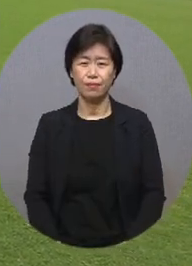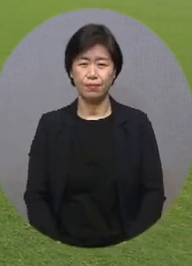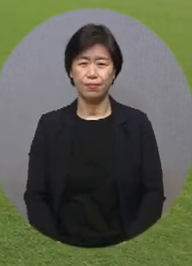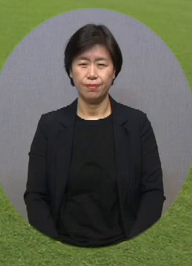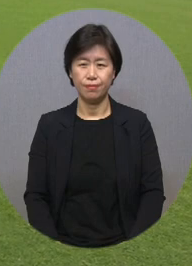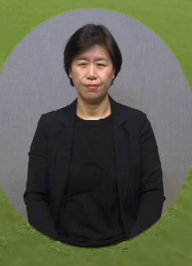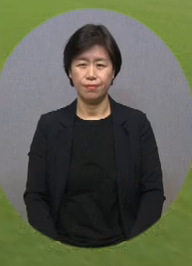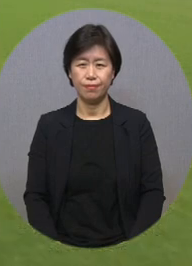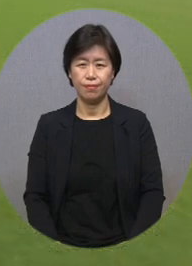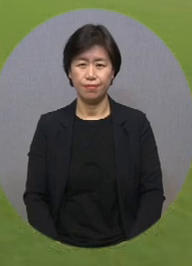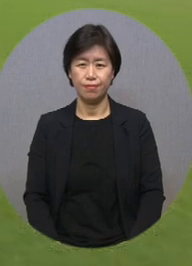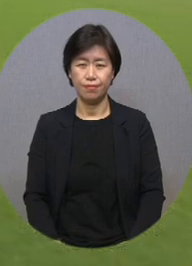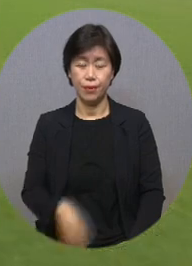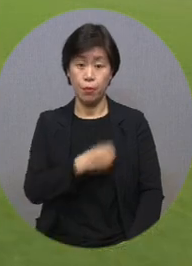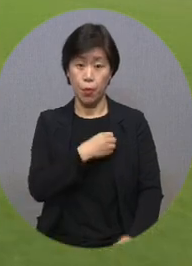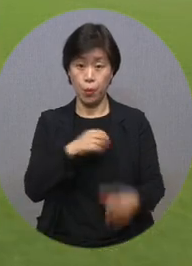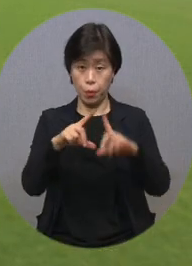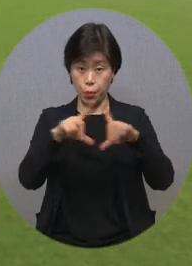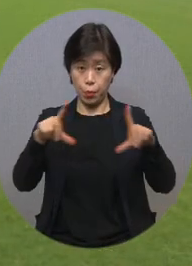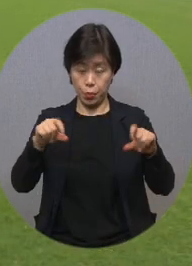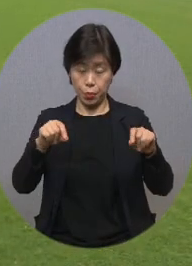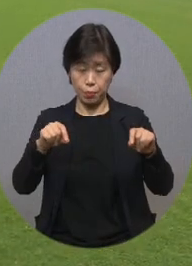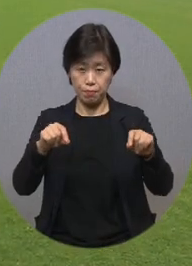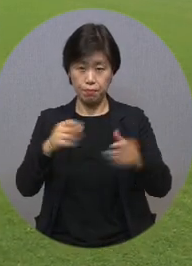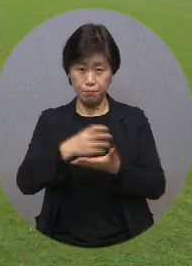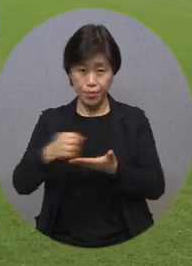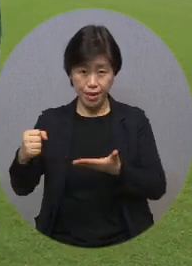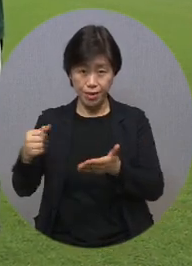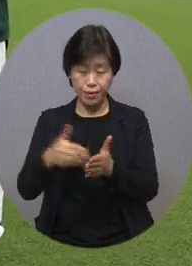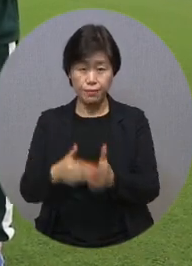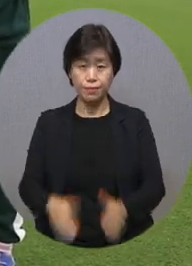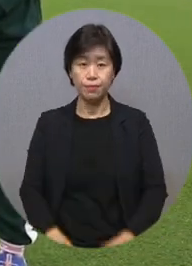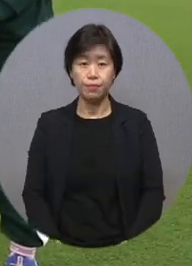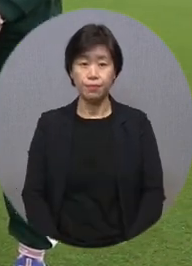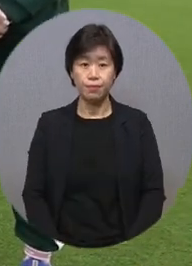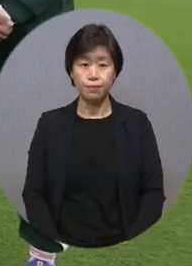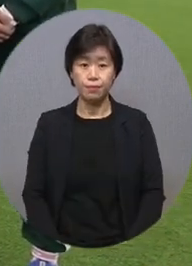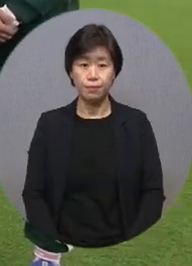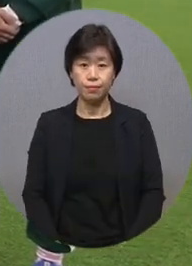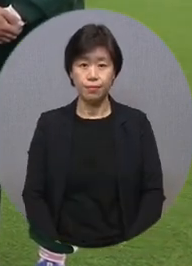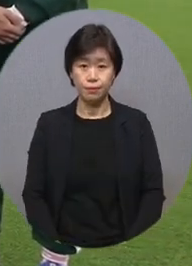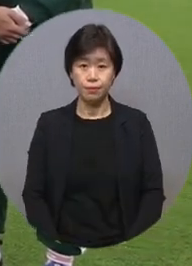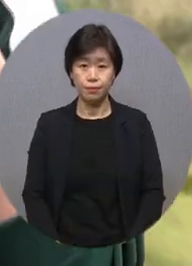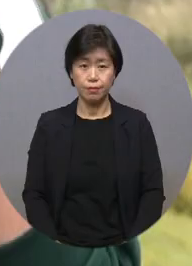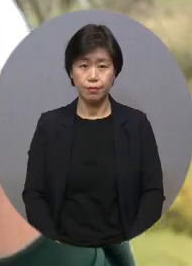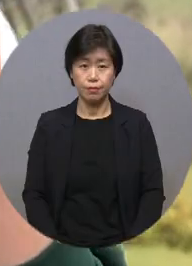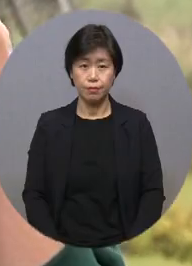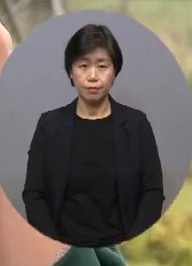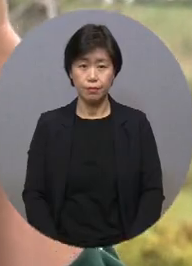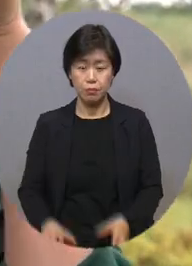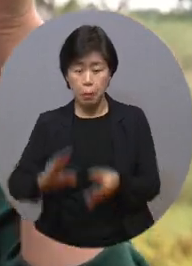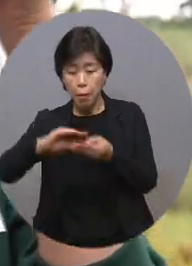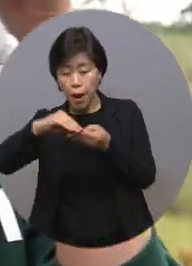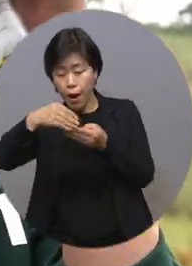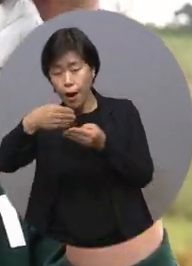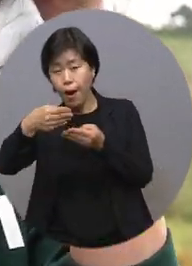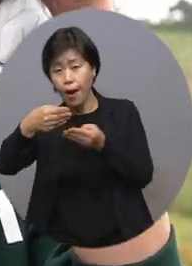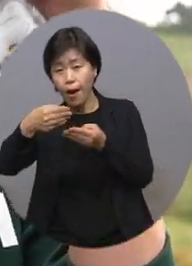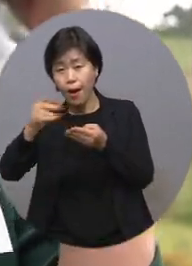우왁스럽게 잘 뽑아요. 이거 우리 거니까. 아, 어. 저희 거 아니에요? 어, 우리 거. 네, 어차피 우리 거 될 거야. 아. 어차피 우리 거 될 거야.